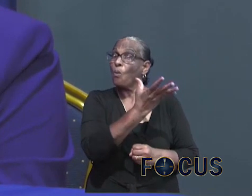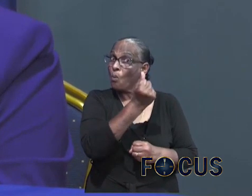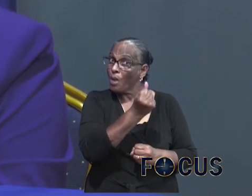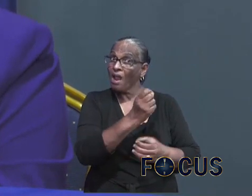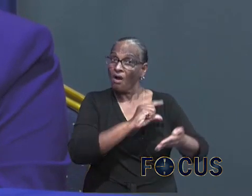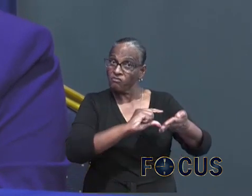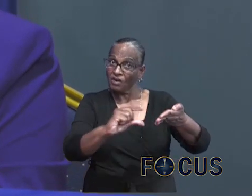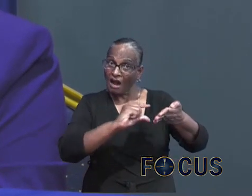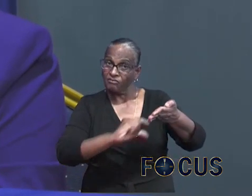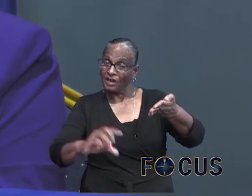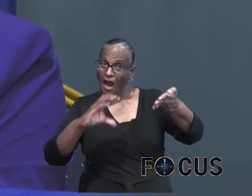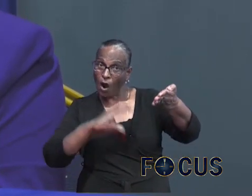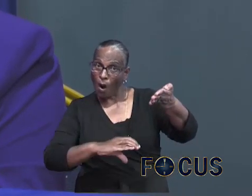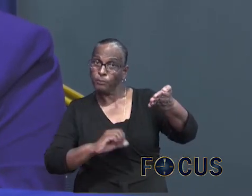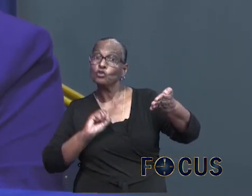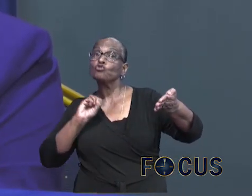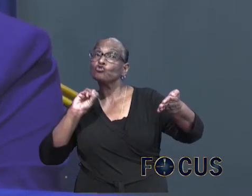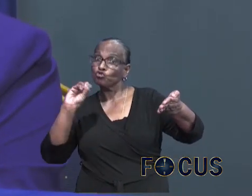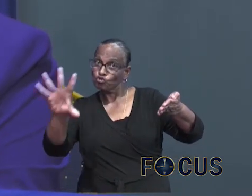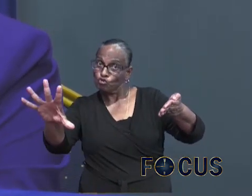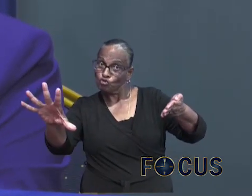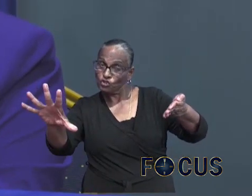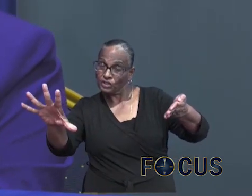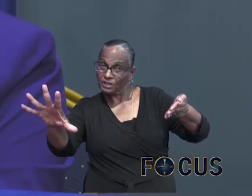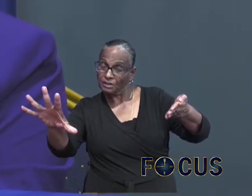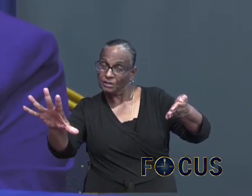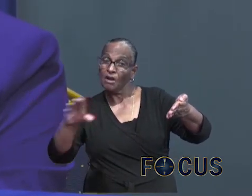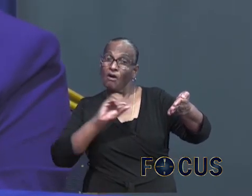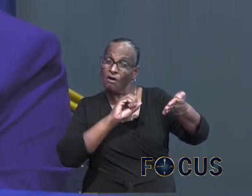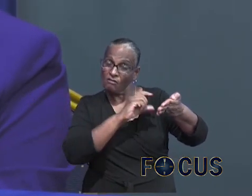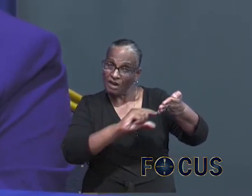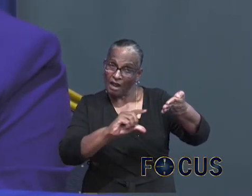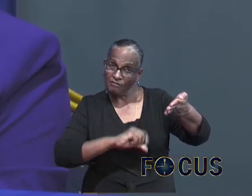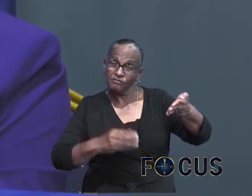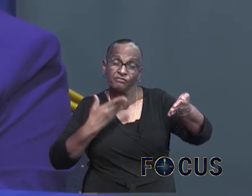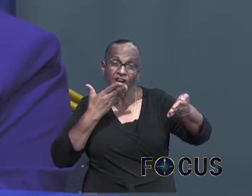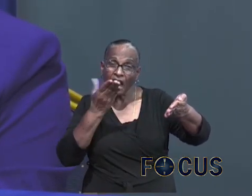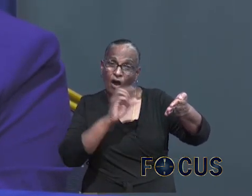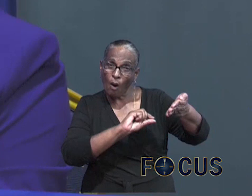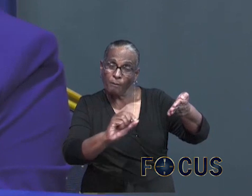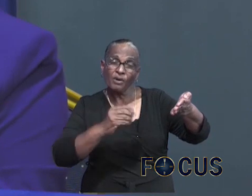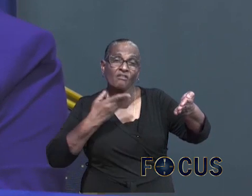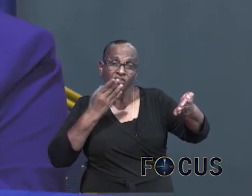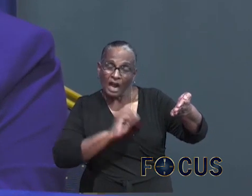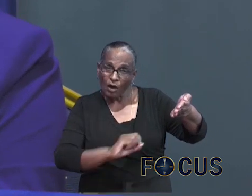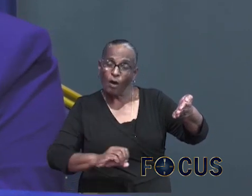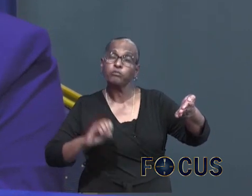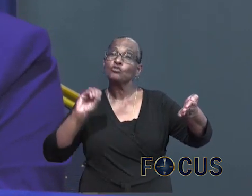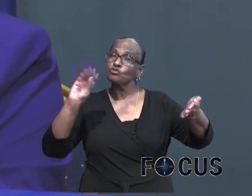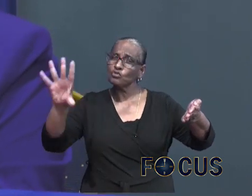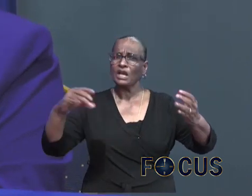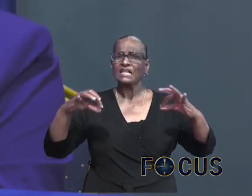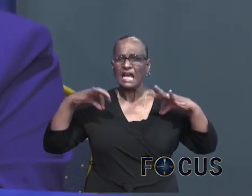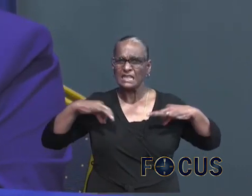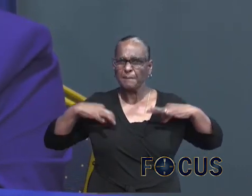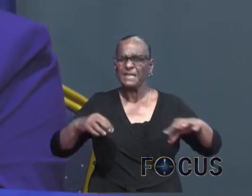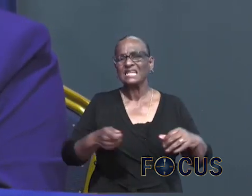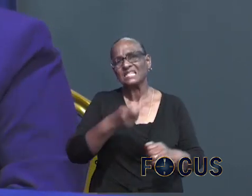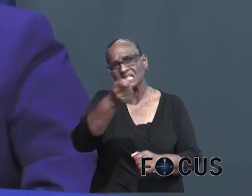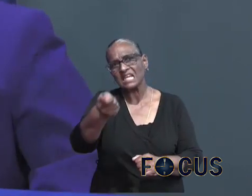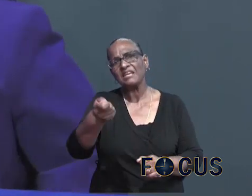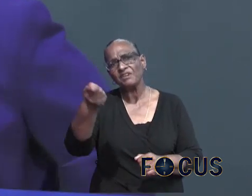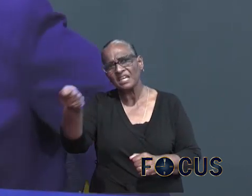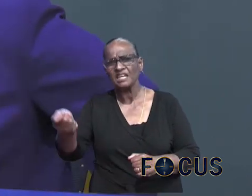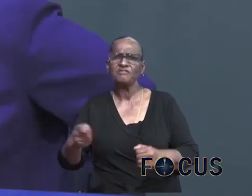te geven of naar ons op te sturen, zorgen we ervoor dat ze bij de verschillende ministers terechtkomen, zodat zij zich